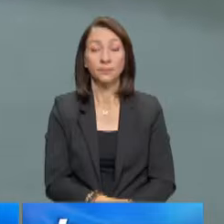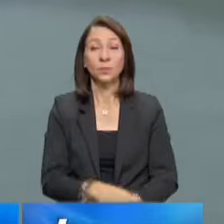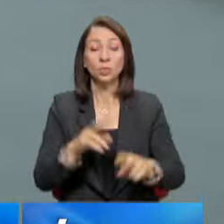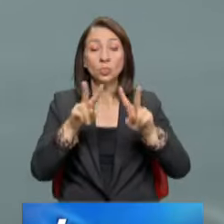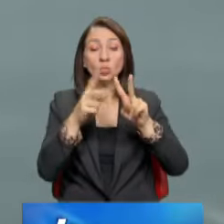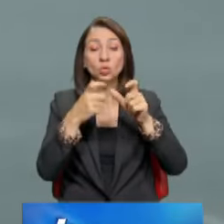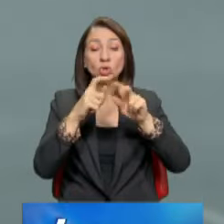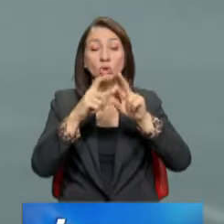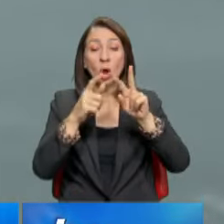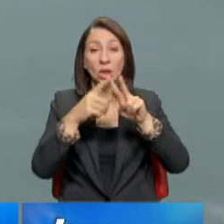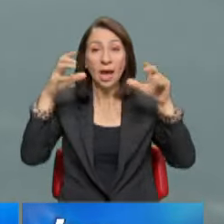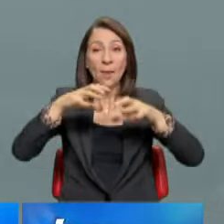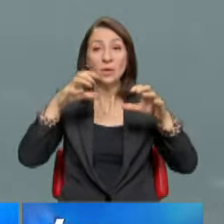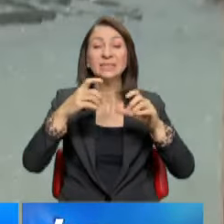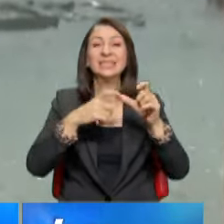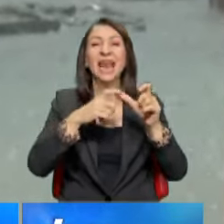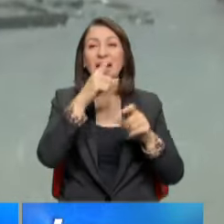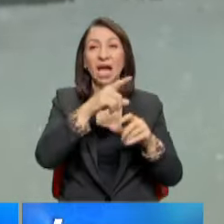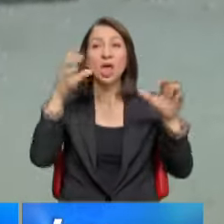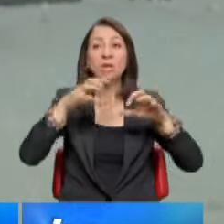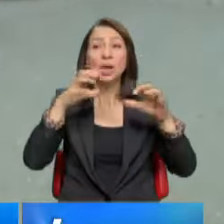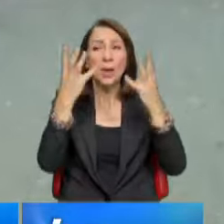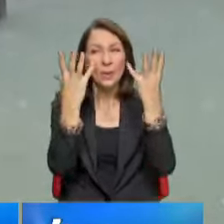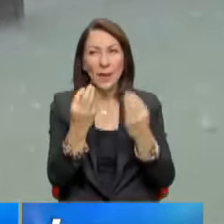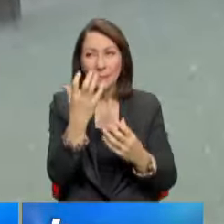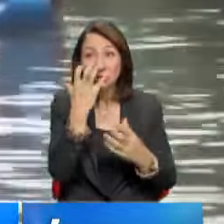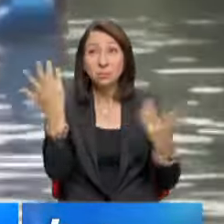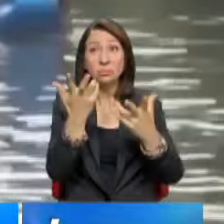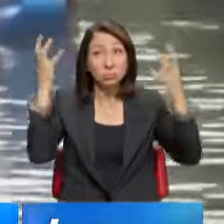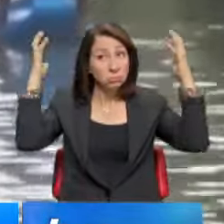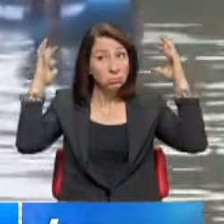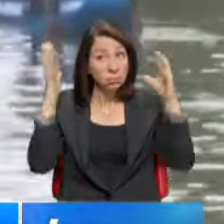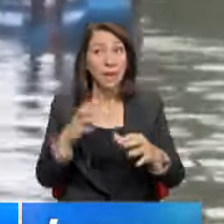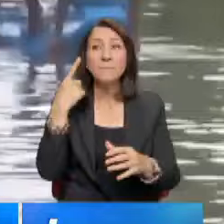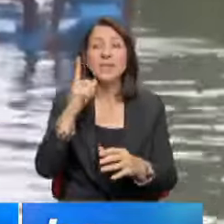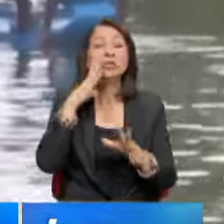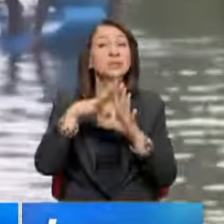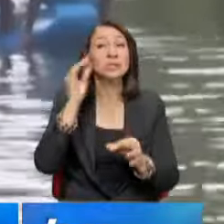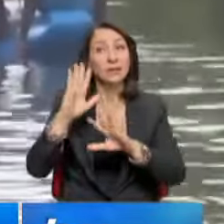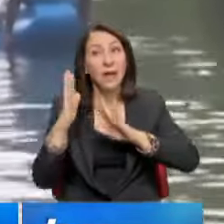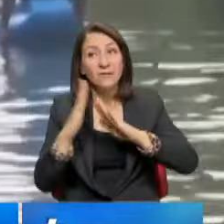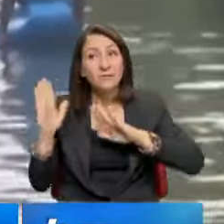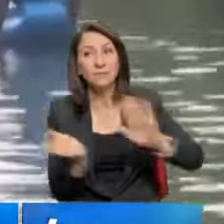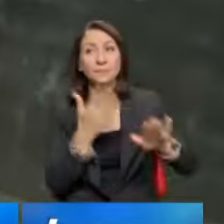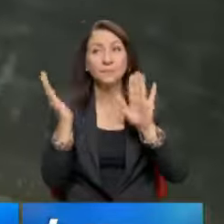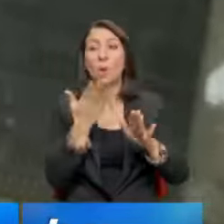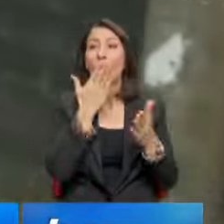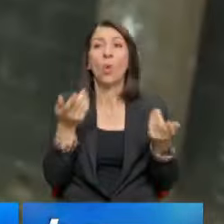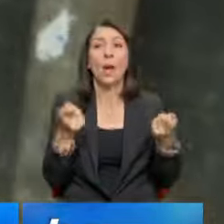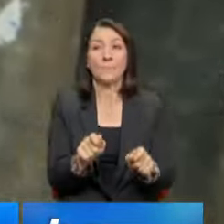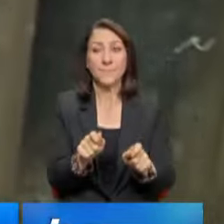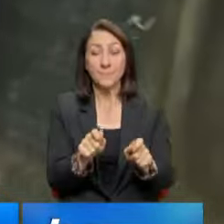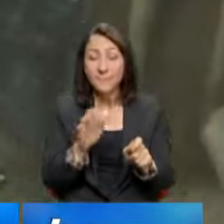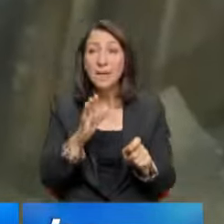Muson yağmurlarıyla mücadele eden Sri Lanka'da yağışlar dinmesi beklenirken şiddetlendi. Binlerce insan tahliye edildi. Okullar